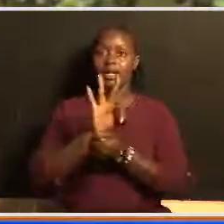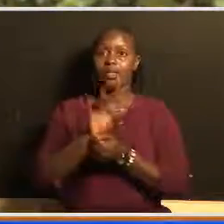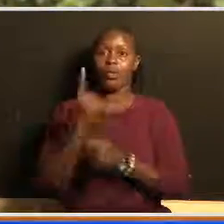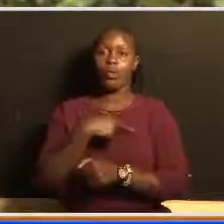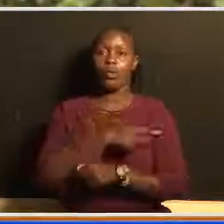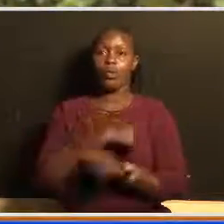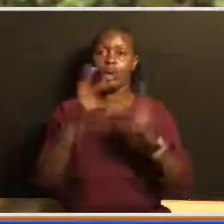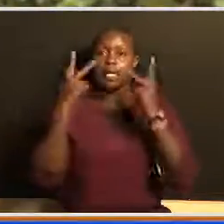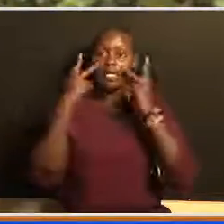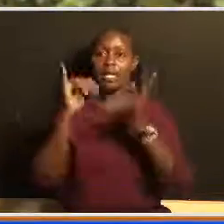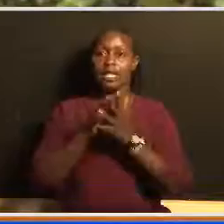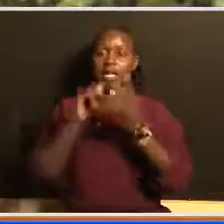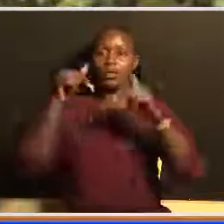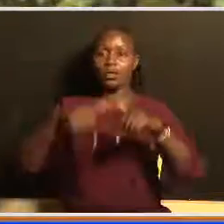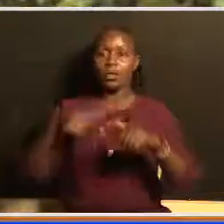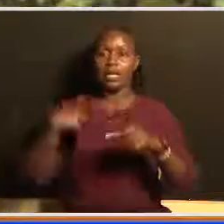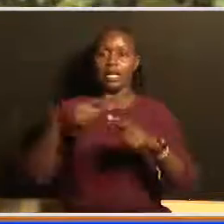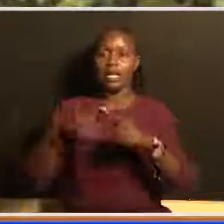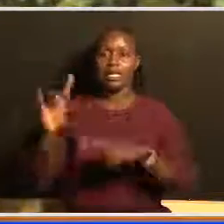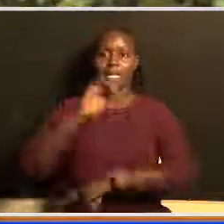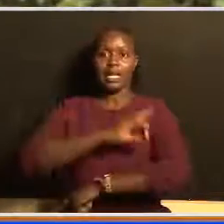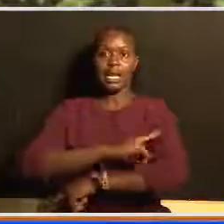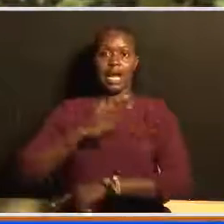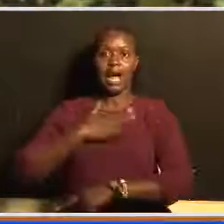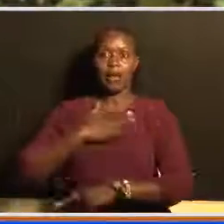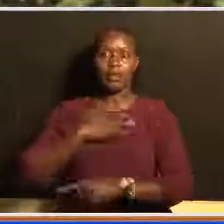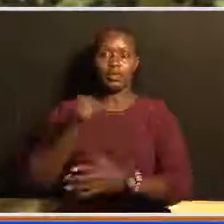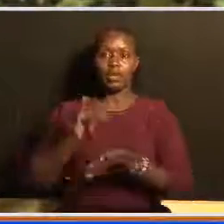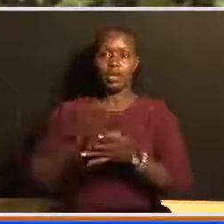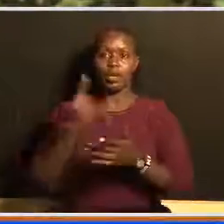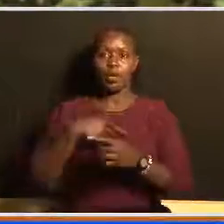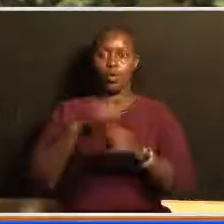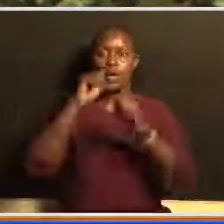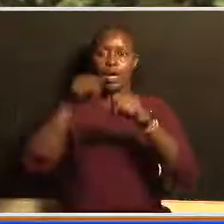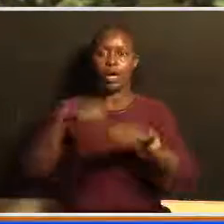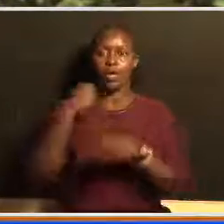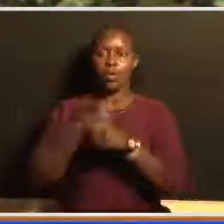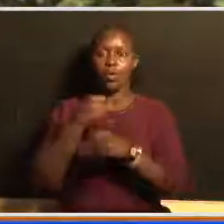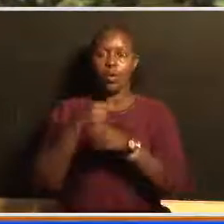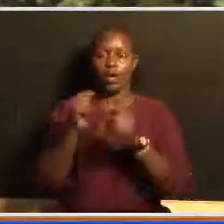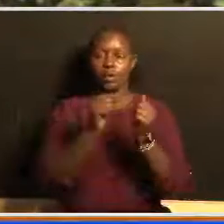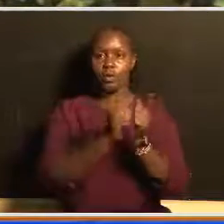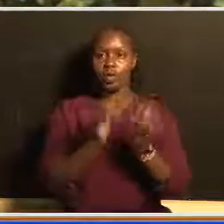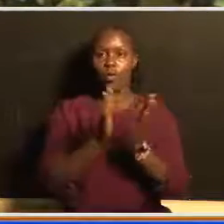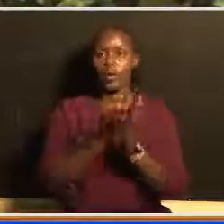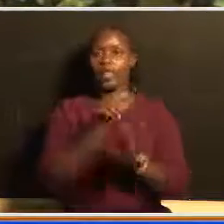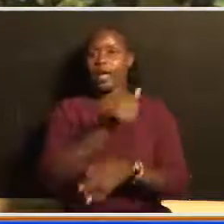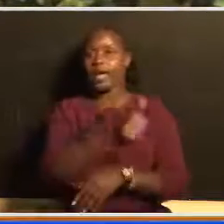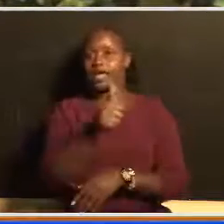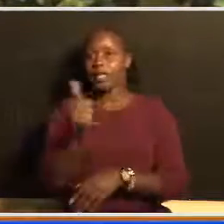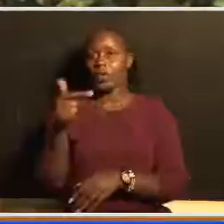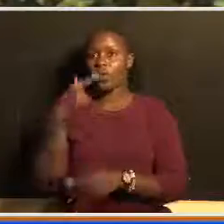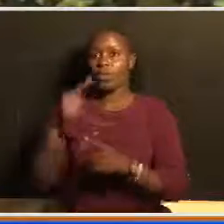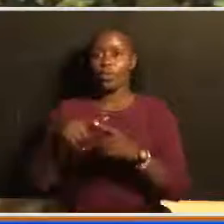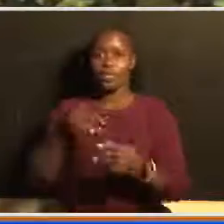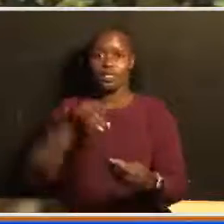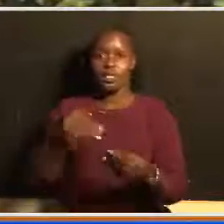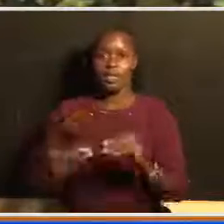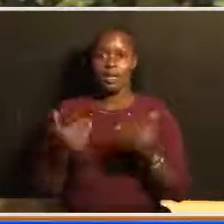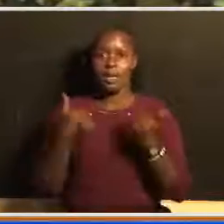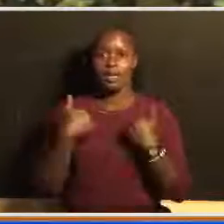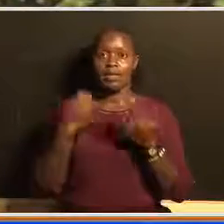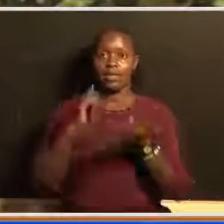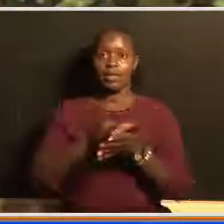tumeona siku ya leo ndio inatufaa ili tuweze kushirikiana pamoja na wenzetu wengine wale wana ulemavu,